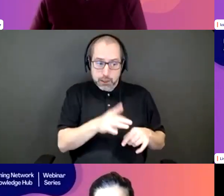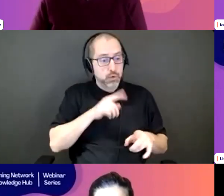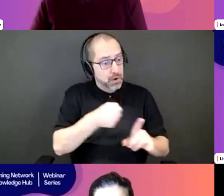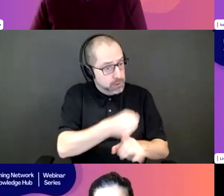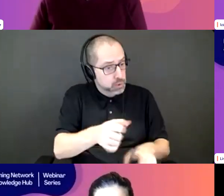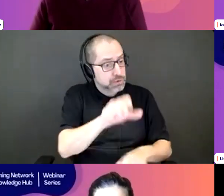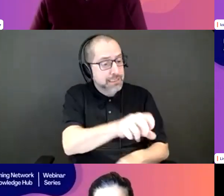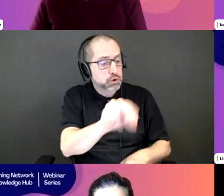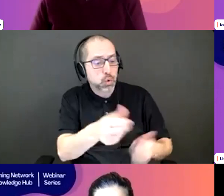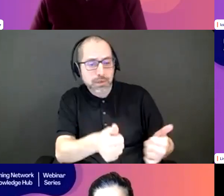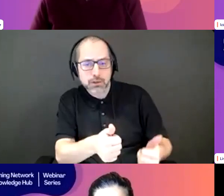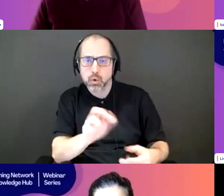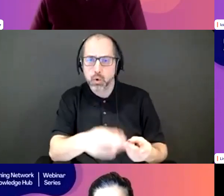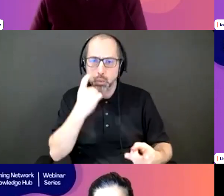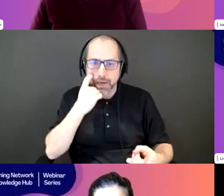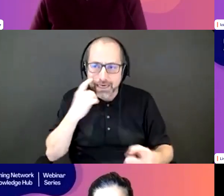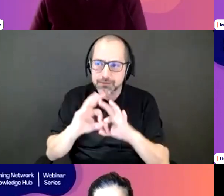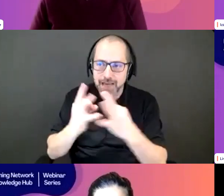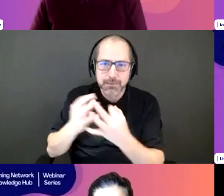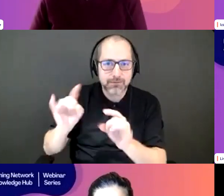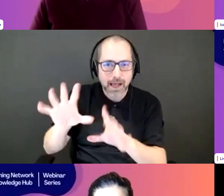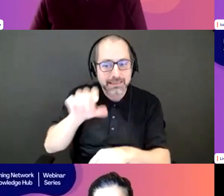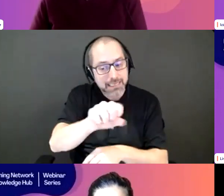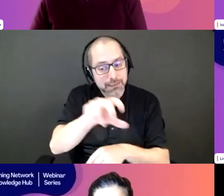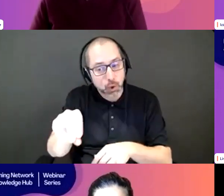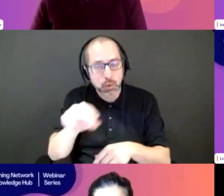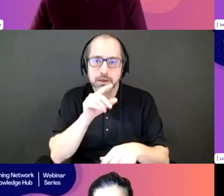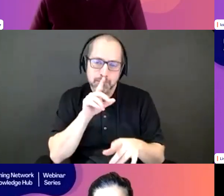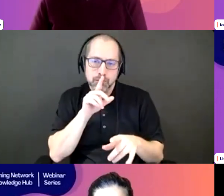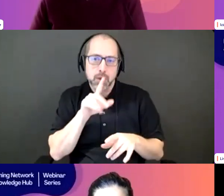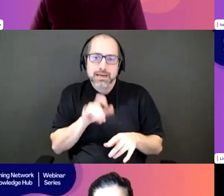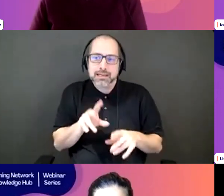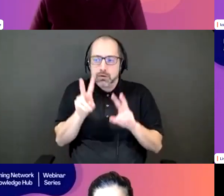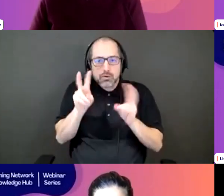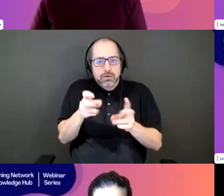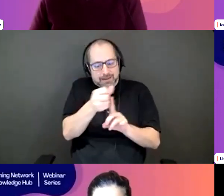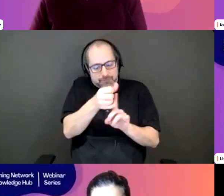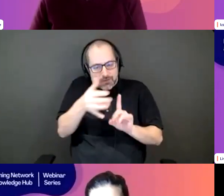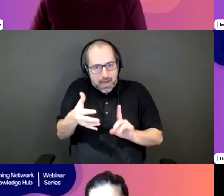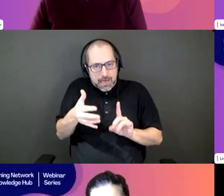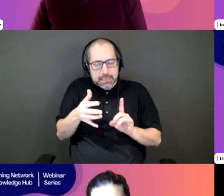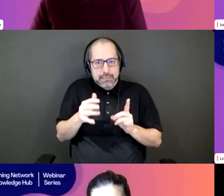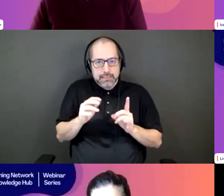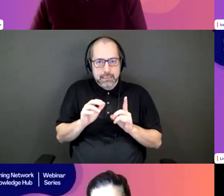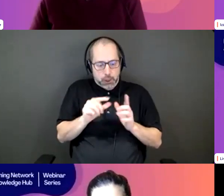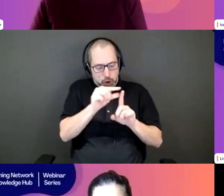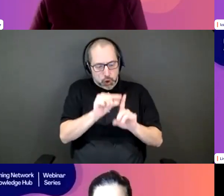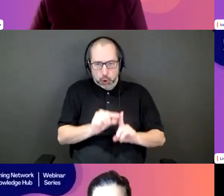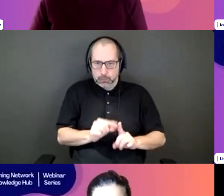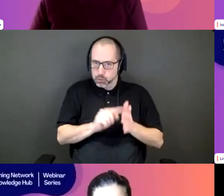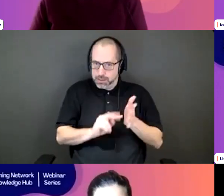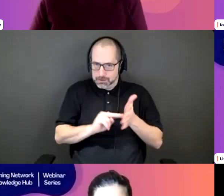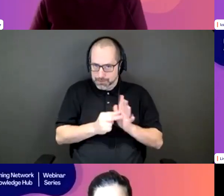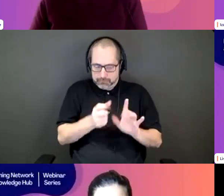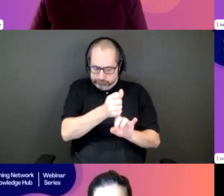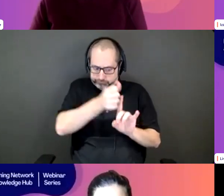est-ce que vous êtes maltraités oui ou non est-ce que vous avez été témoin de violence conjugales oui ou non je crois que là qu'il faut définir les